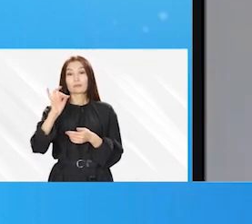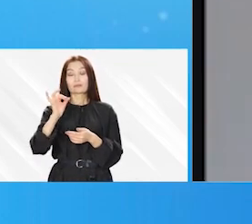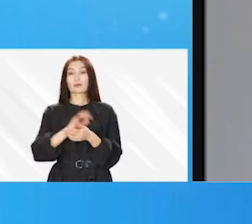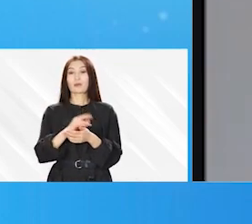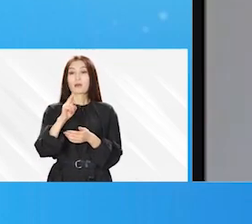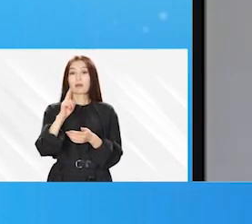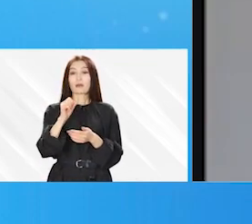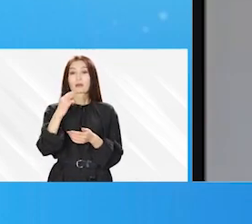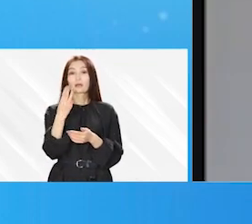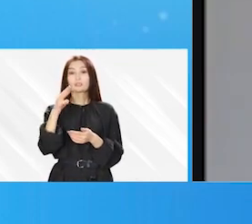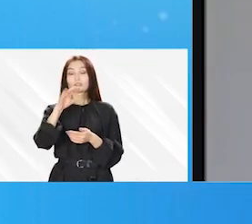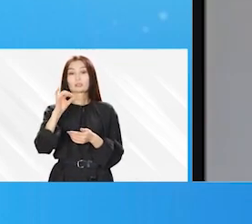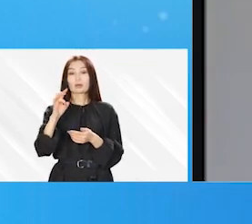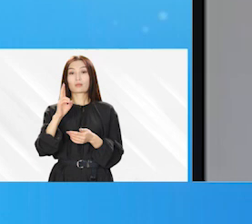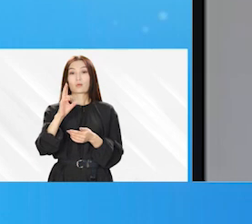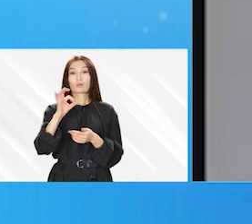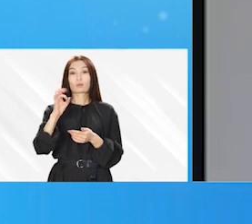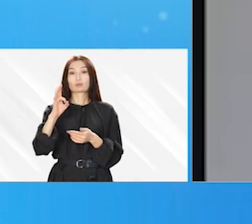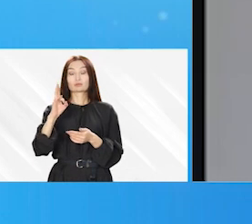каштана конского